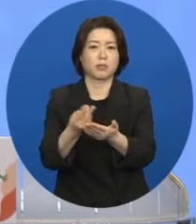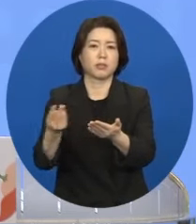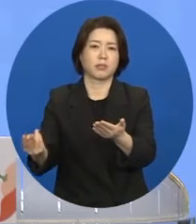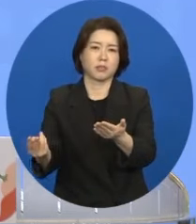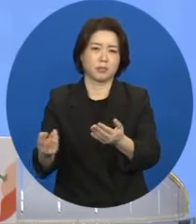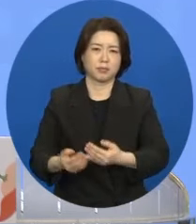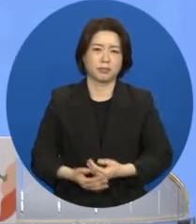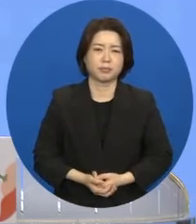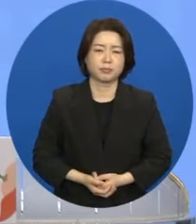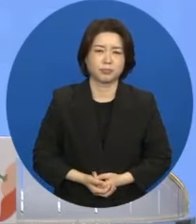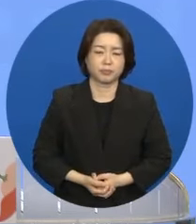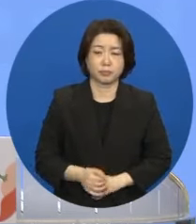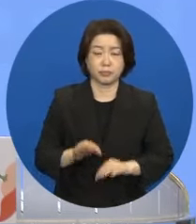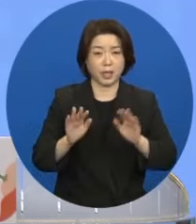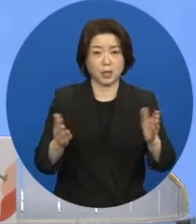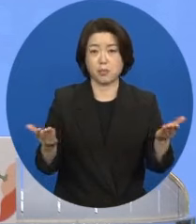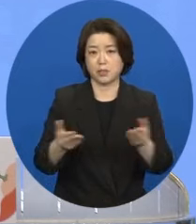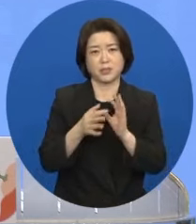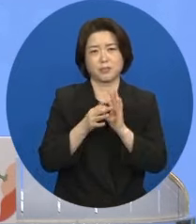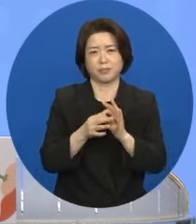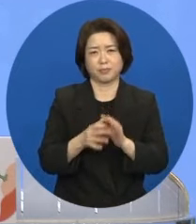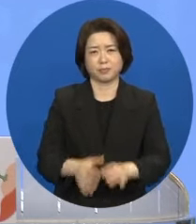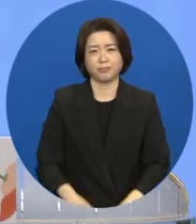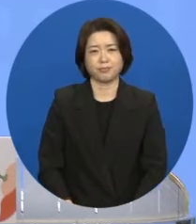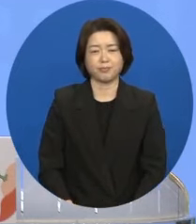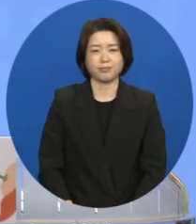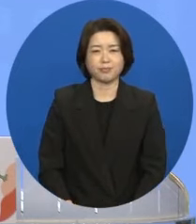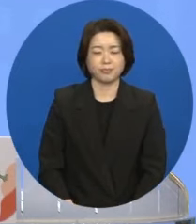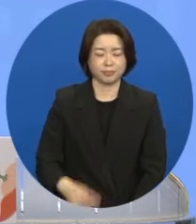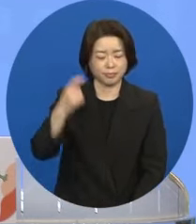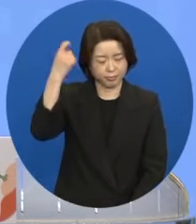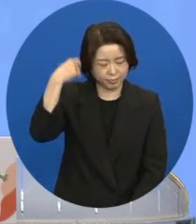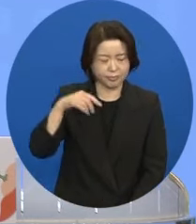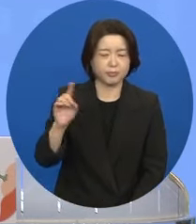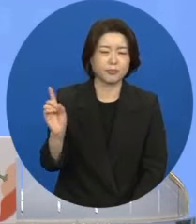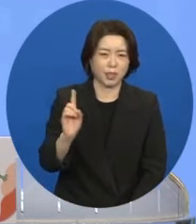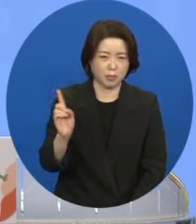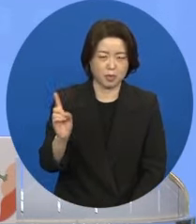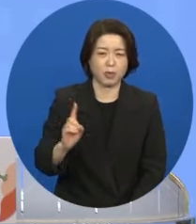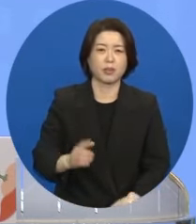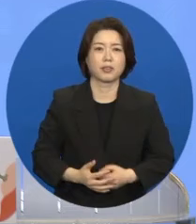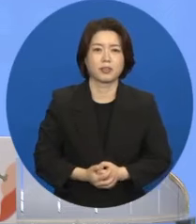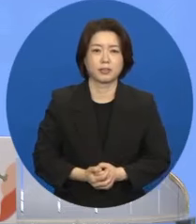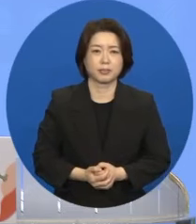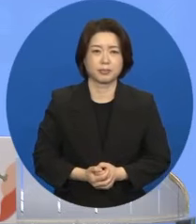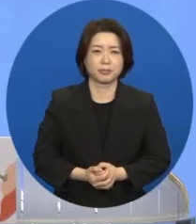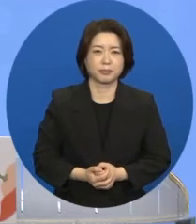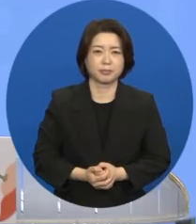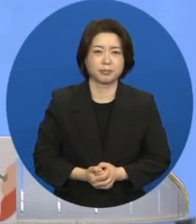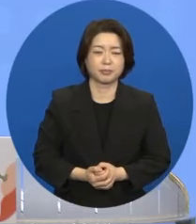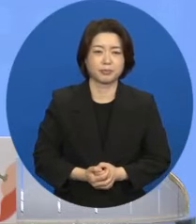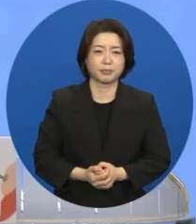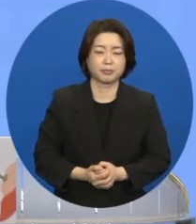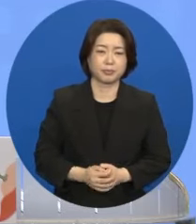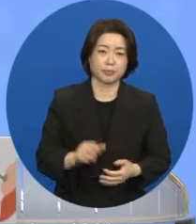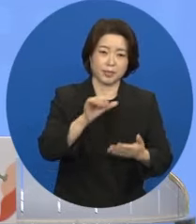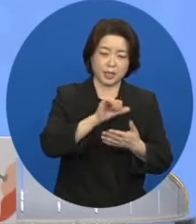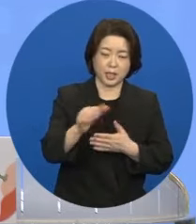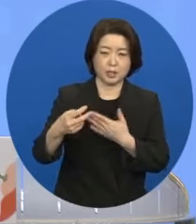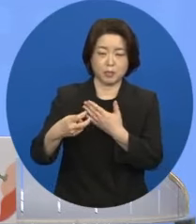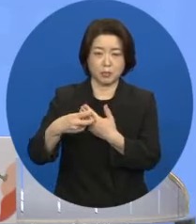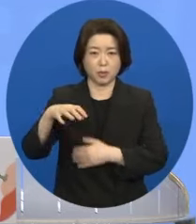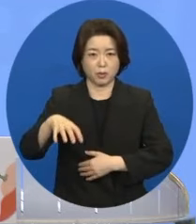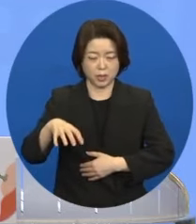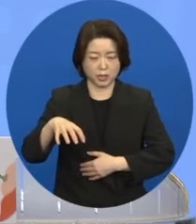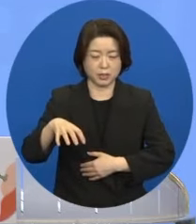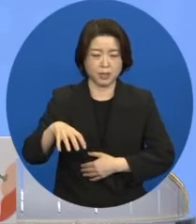되었습니다 이번 일을 통해서 느끼게 된 것이 있습니다 선와 병에서 오랜